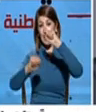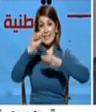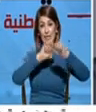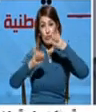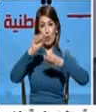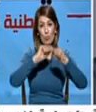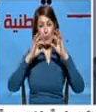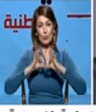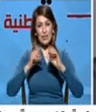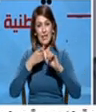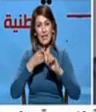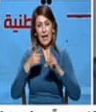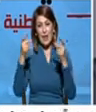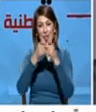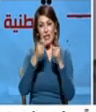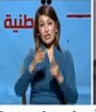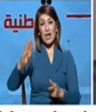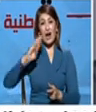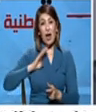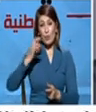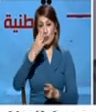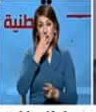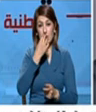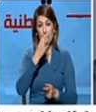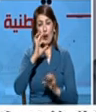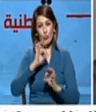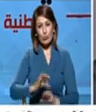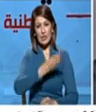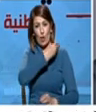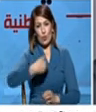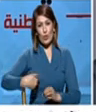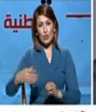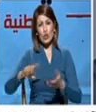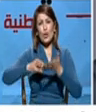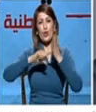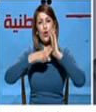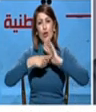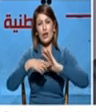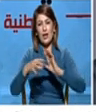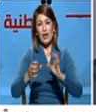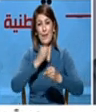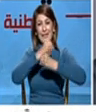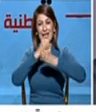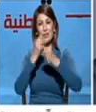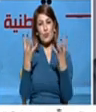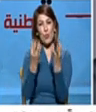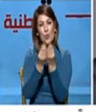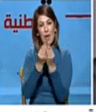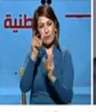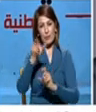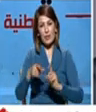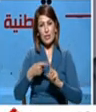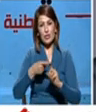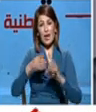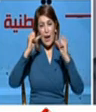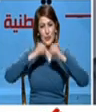الجهويه والمحليه من امن اه وشرطه وجيش اللي كانوا الى جانب البريد التونسي منا اه اه اه